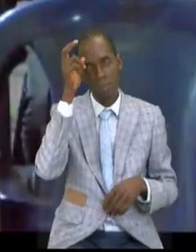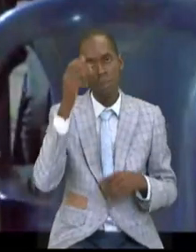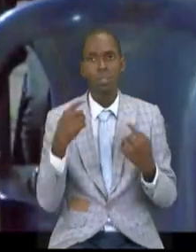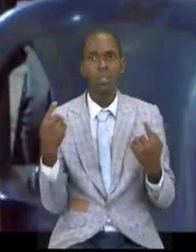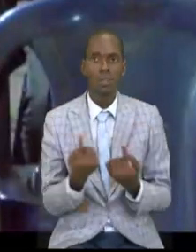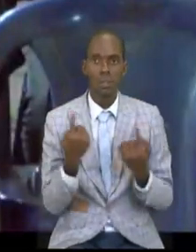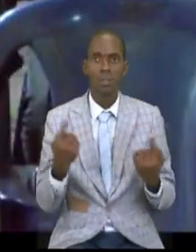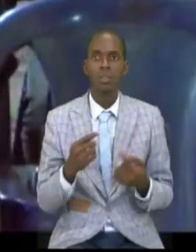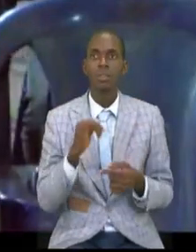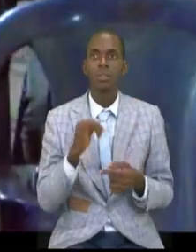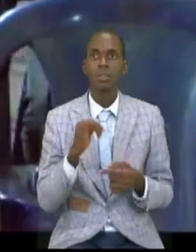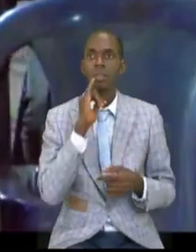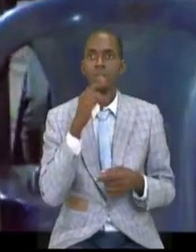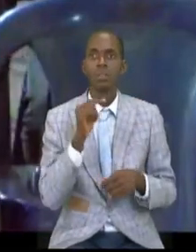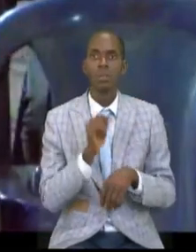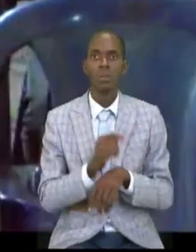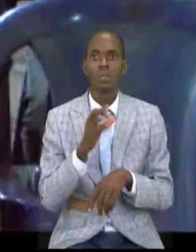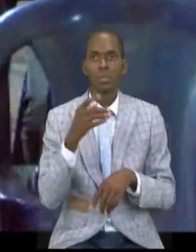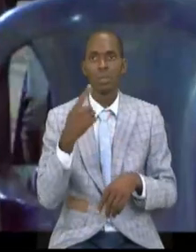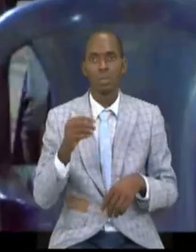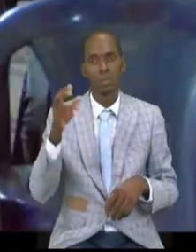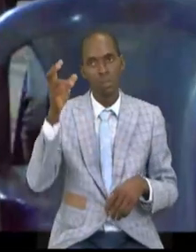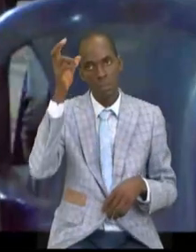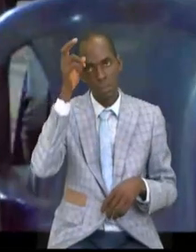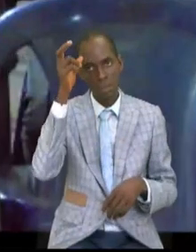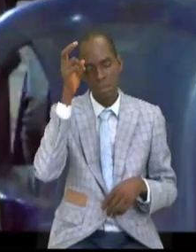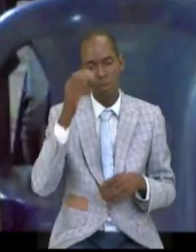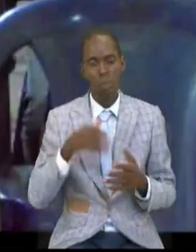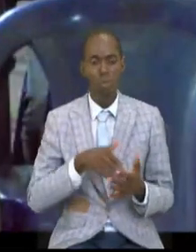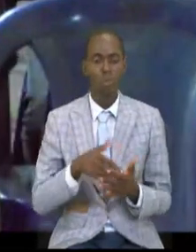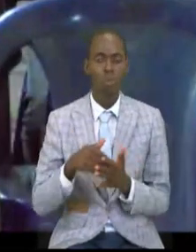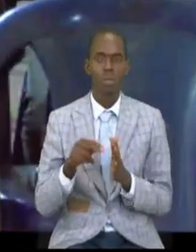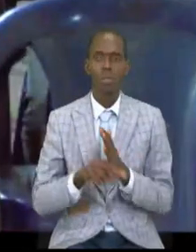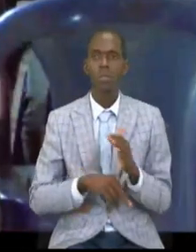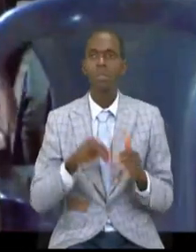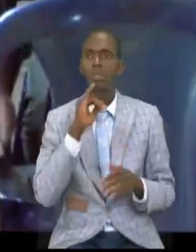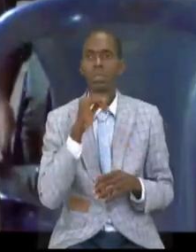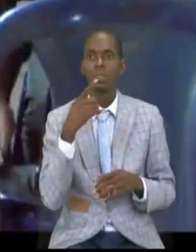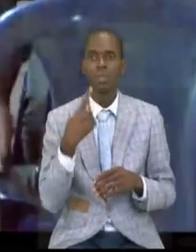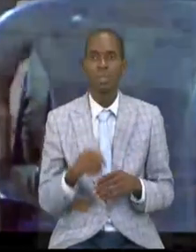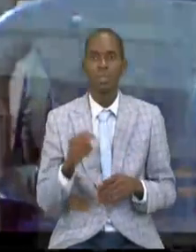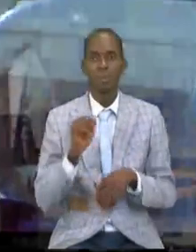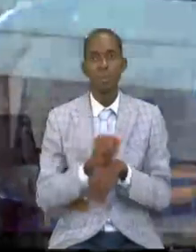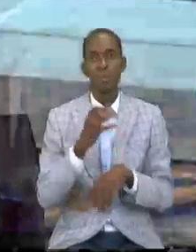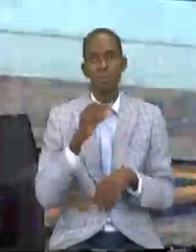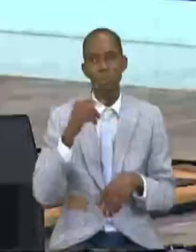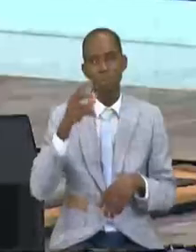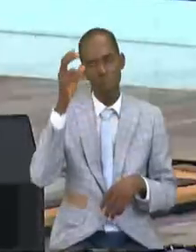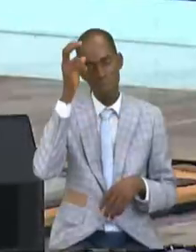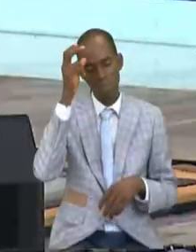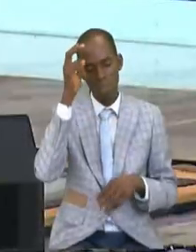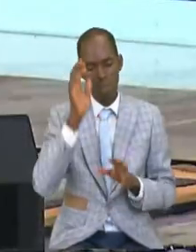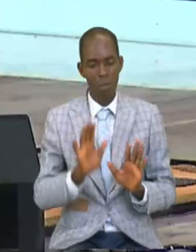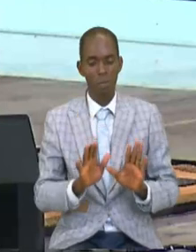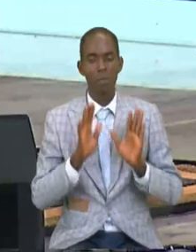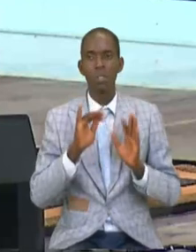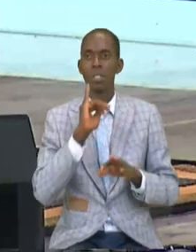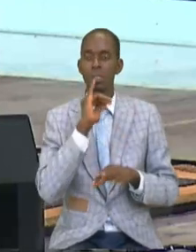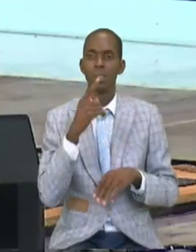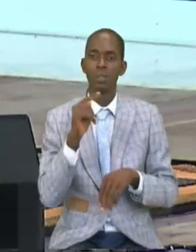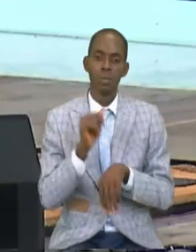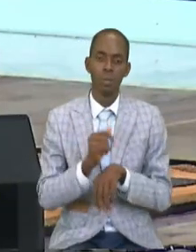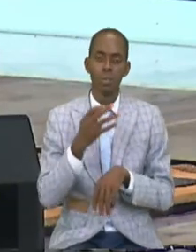Le péché est l'œuvre du diable. La faiblesse, la crainte